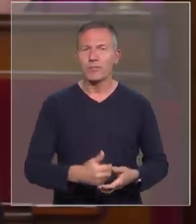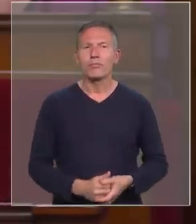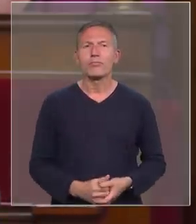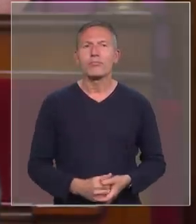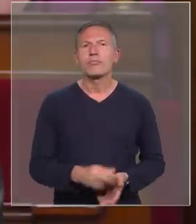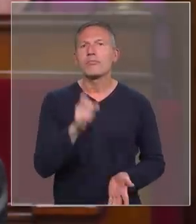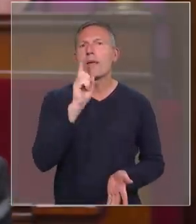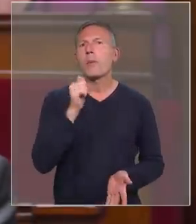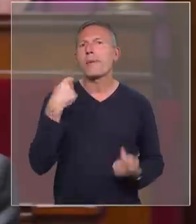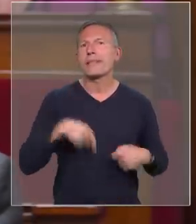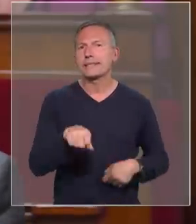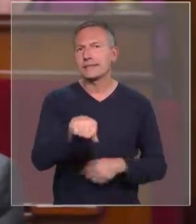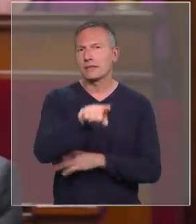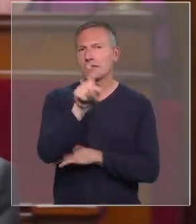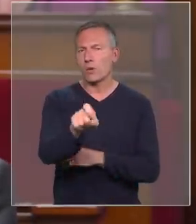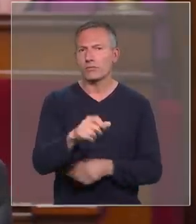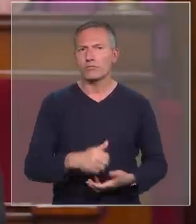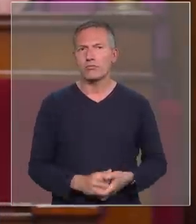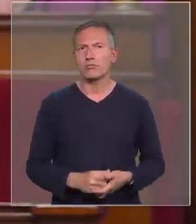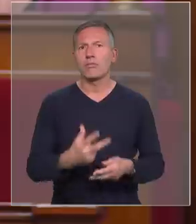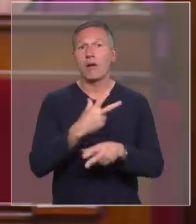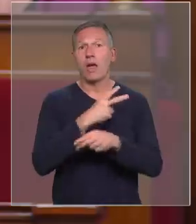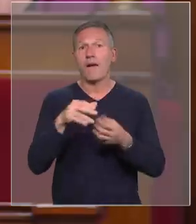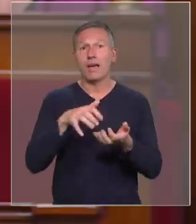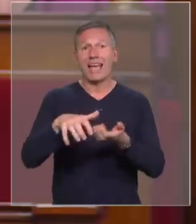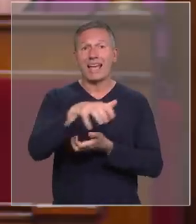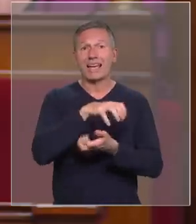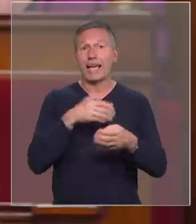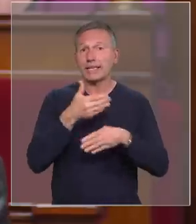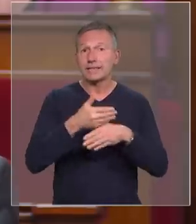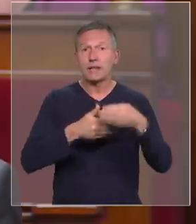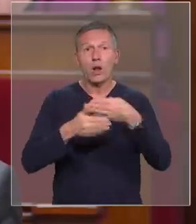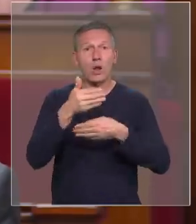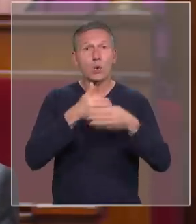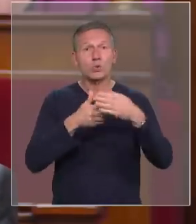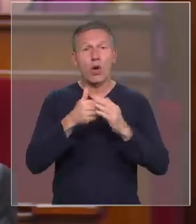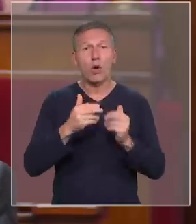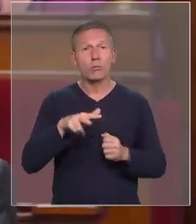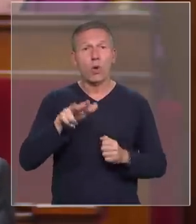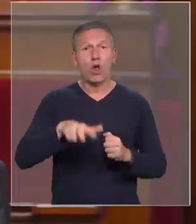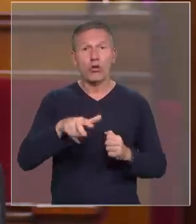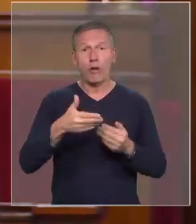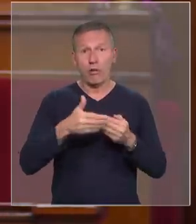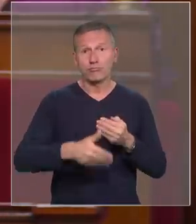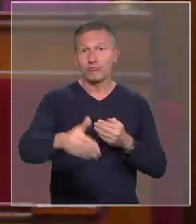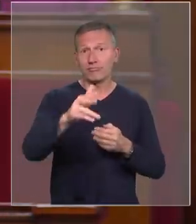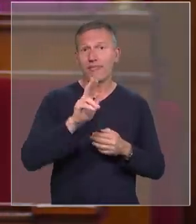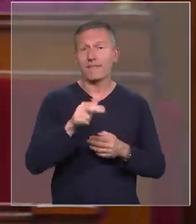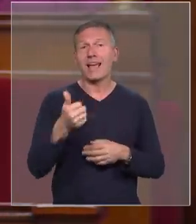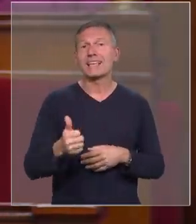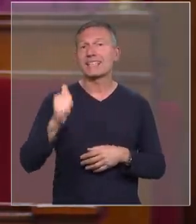Madame la première ministre, une très grave crise de la construction et du logement est devant nous. Vous étiez hier